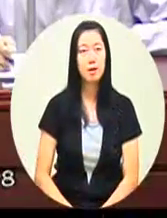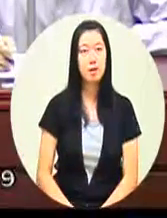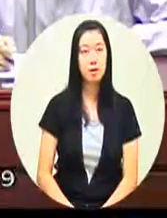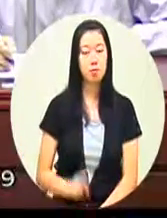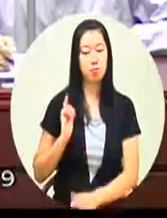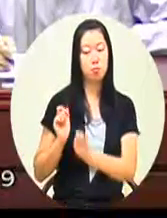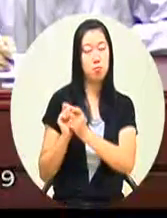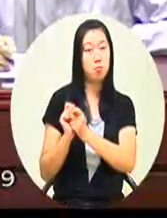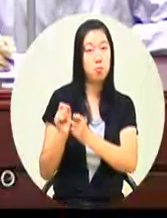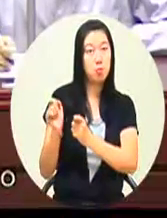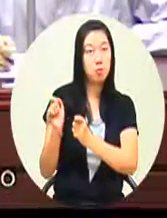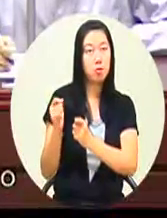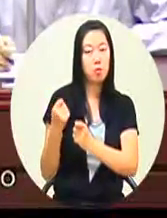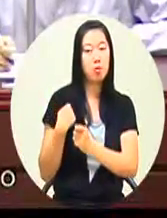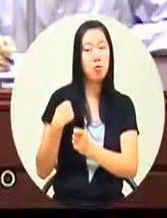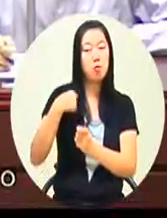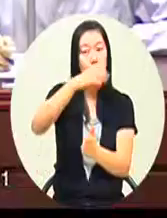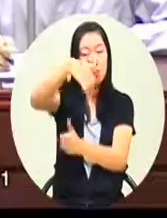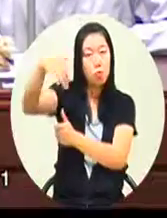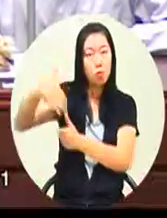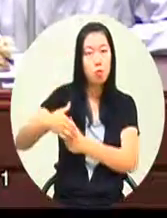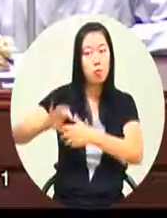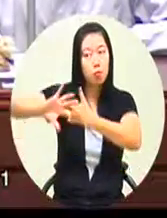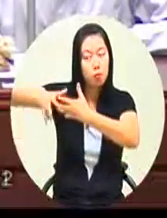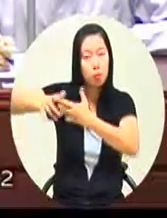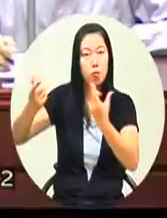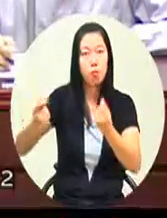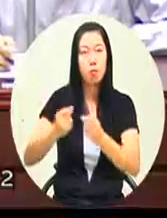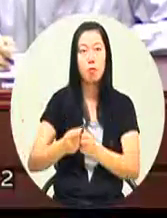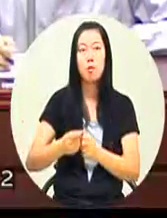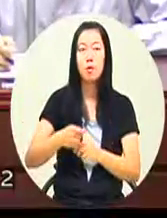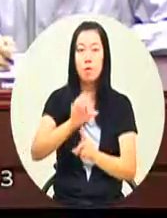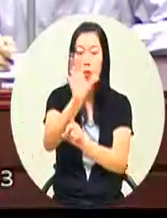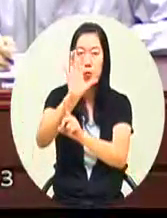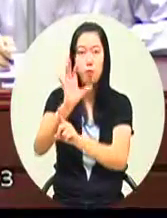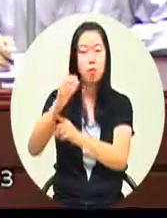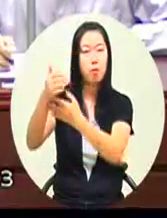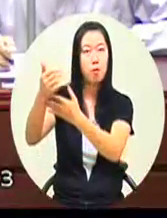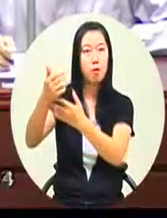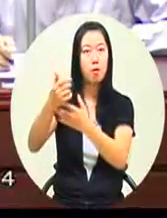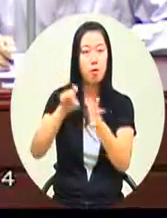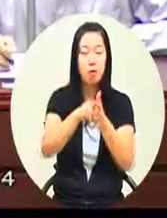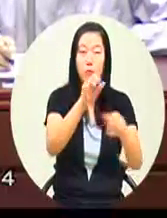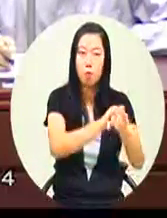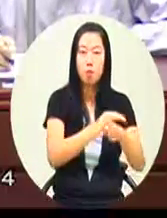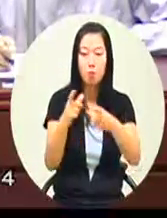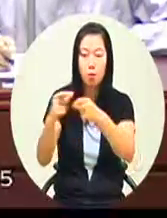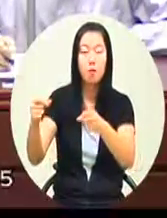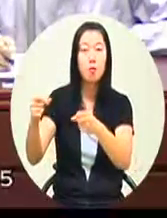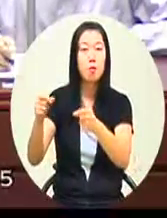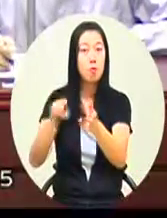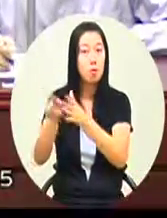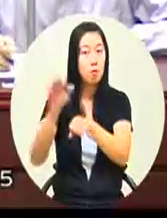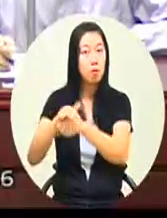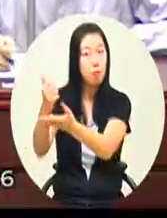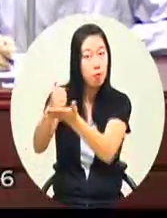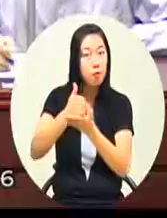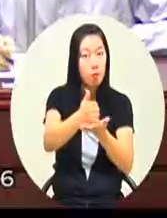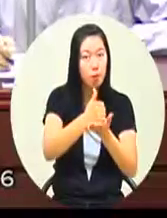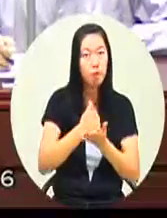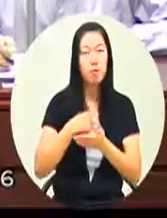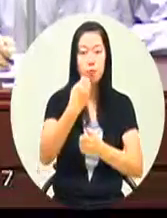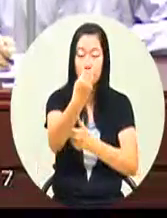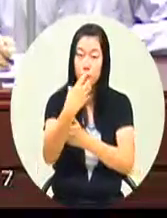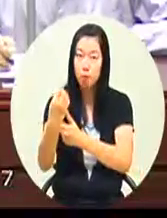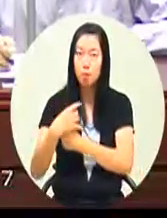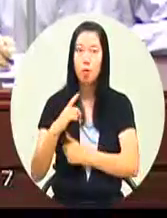近我们几次邀请了国外的，像荷兰的学者、专家，或者是日本，他们来，他们是那个给我们传达一